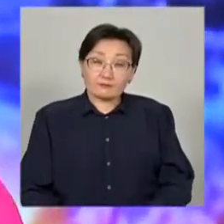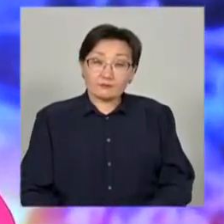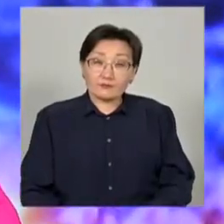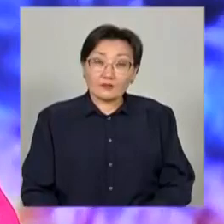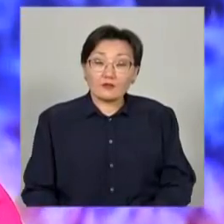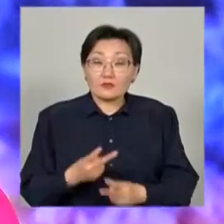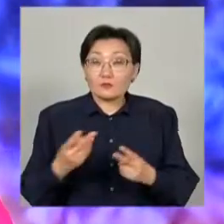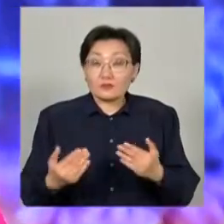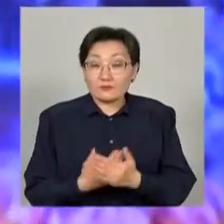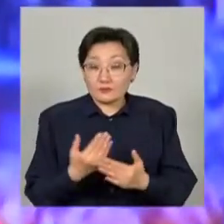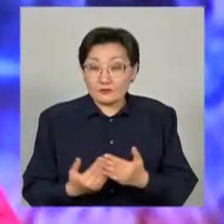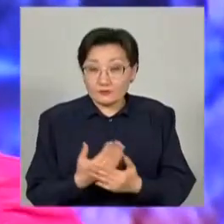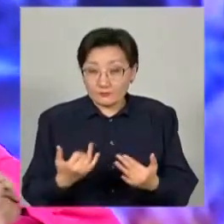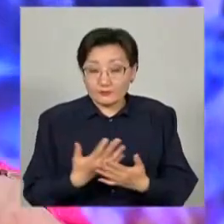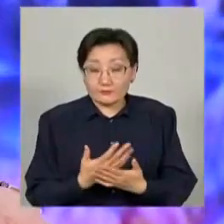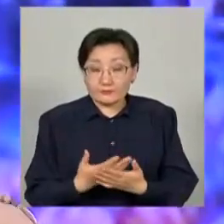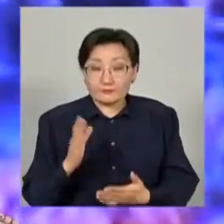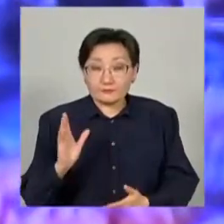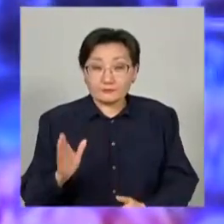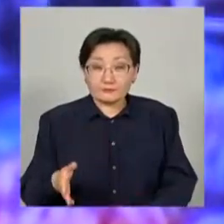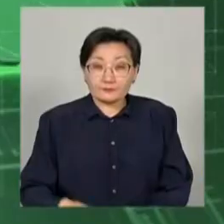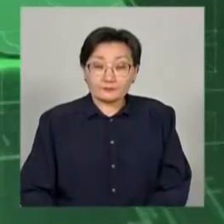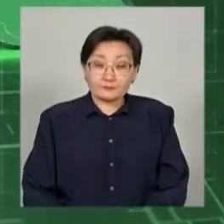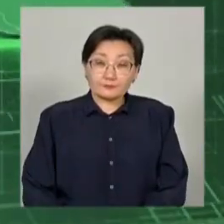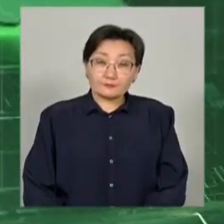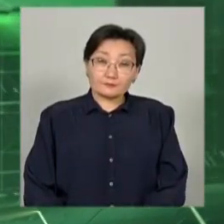Вы смотрите новости, далее в выпуске.